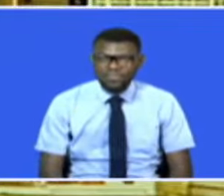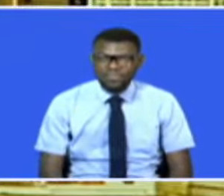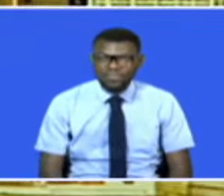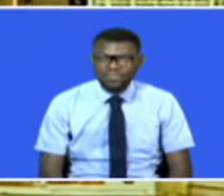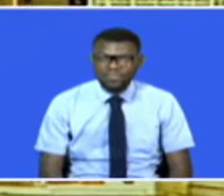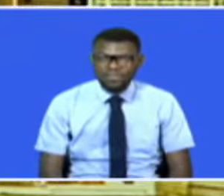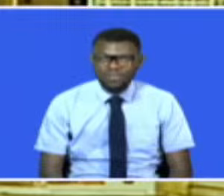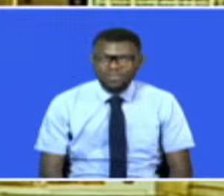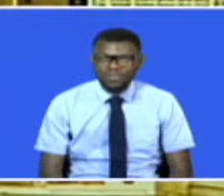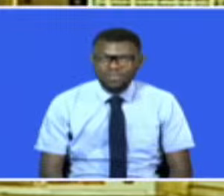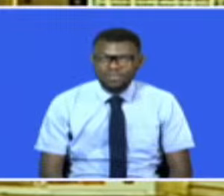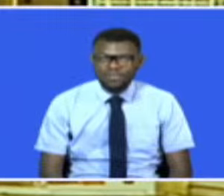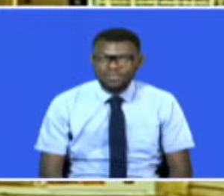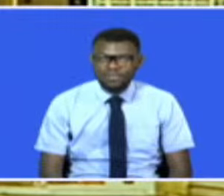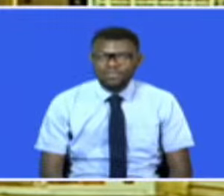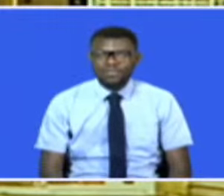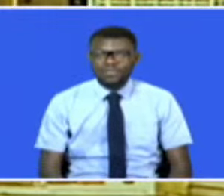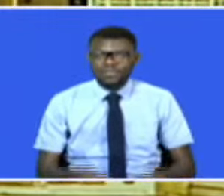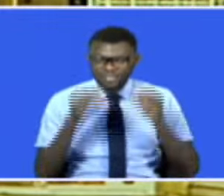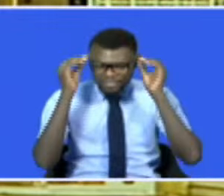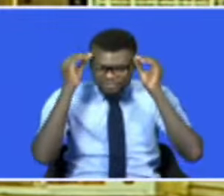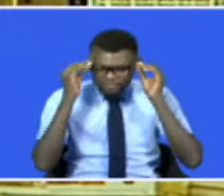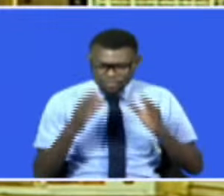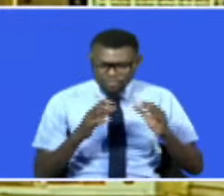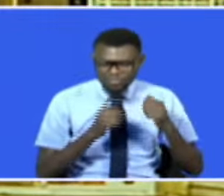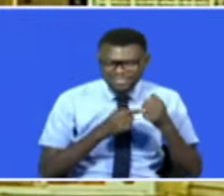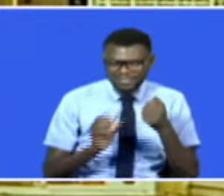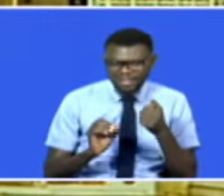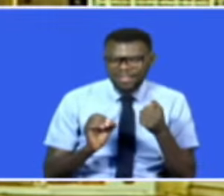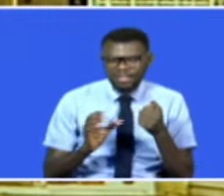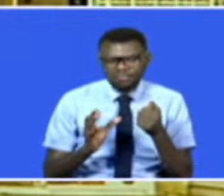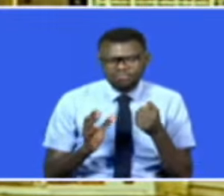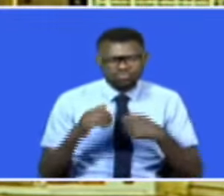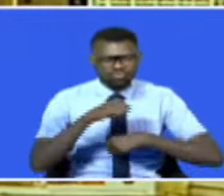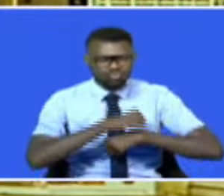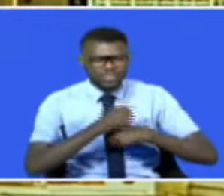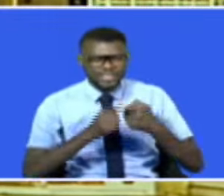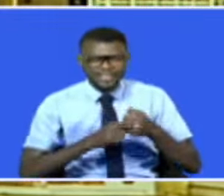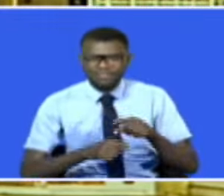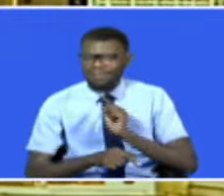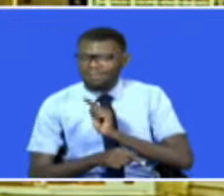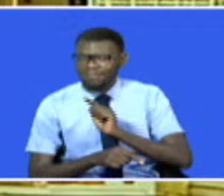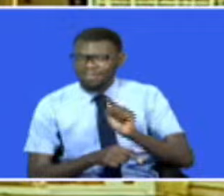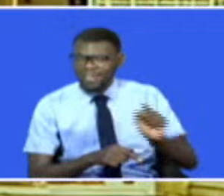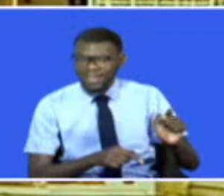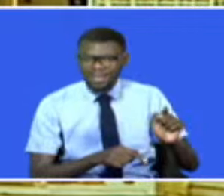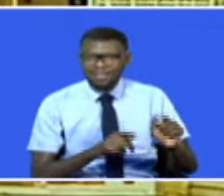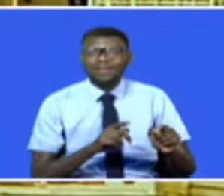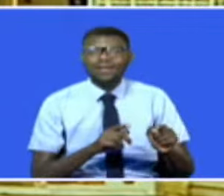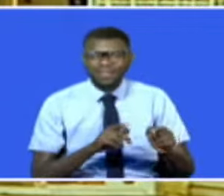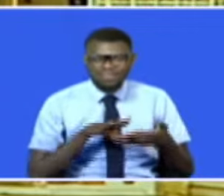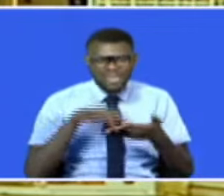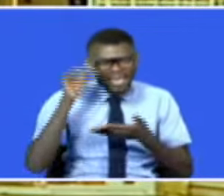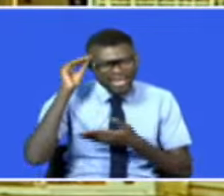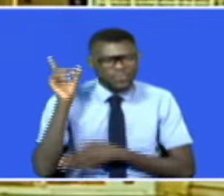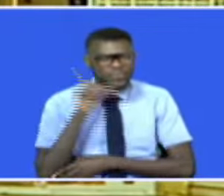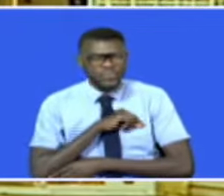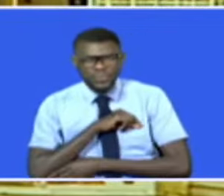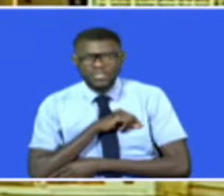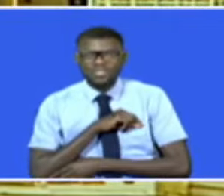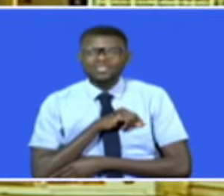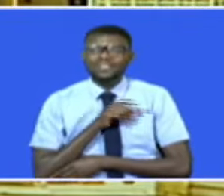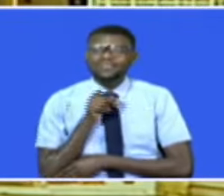Zaidi ya mahafala 90 kutoka vyuo 6 humu nchini wamefuzu kwa taaluma ya matumizi ya data na akili